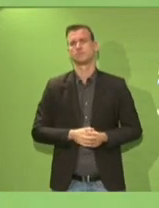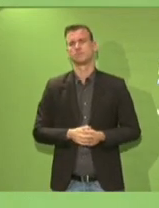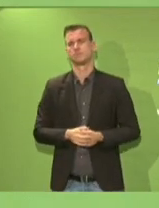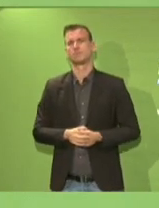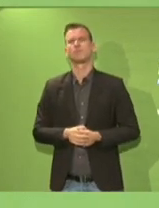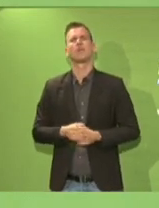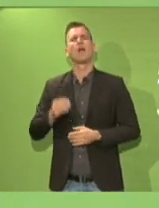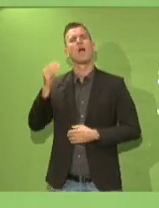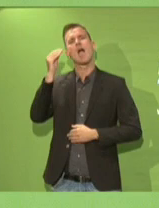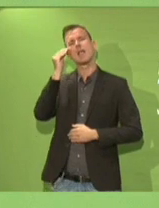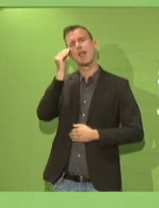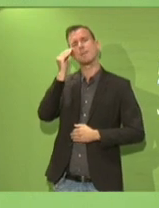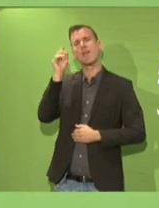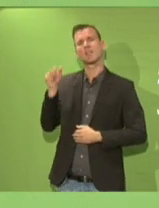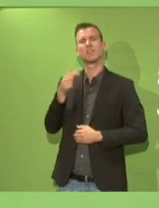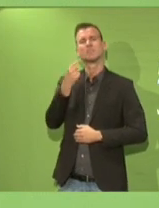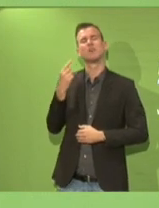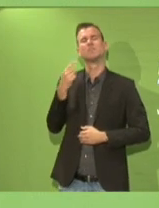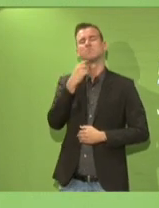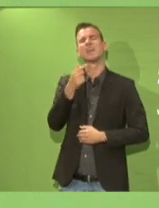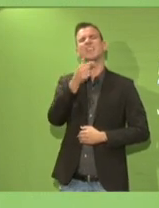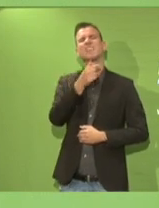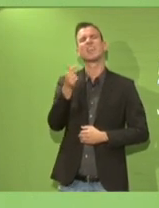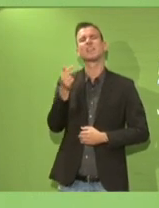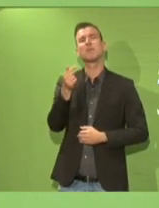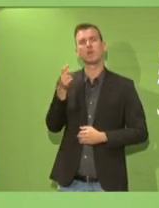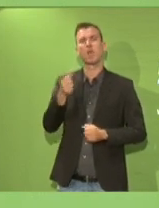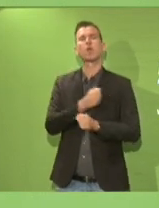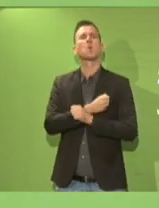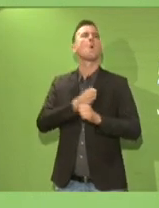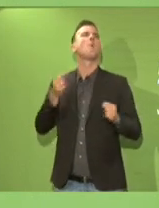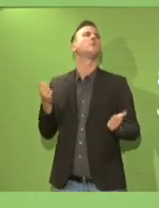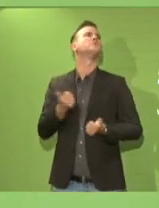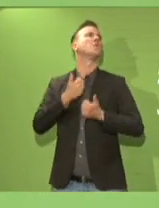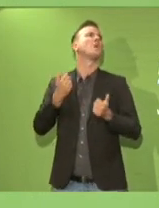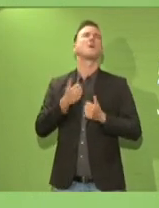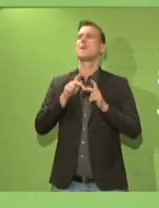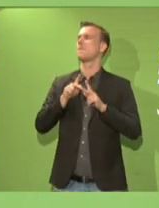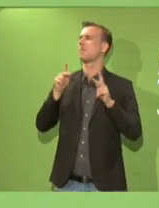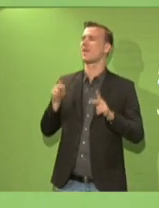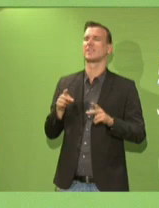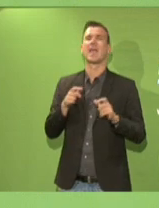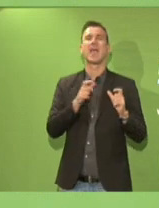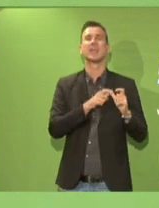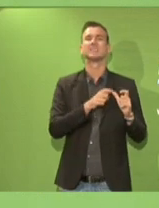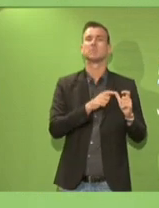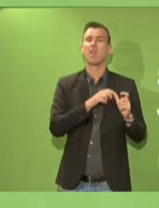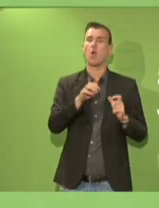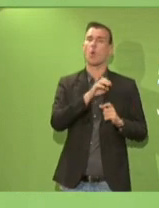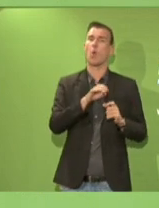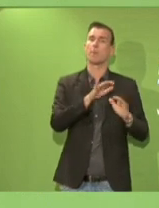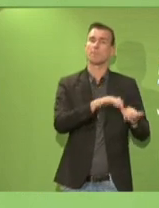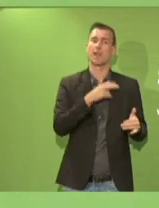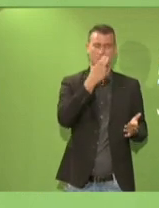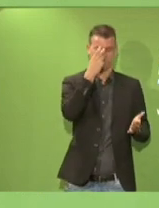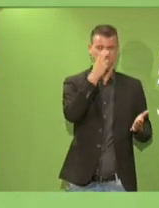Angela Merkel hat TTIP vor einigen Wochen ein großartiges Projekt genannt. Und die SPD, die im Europaparlament noch